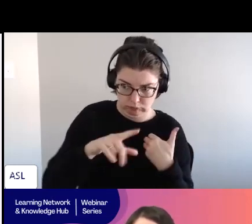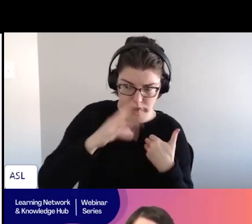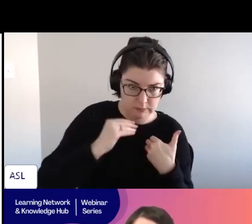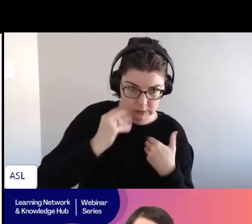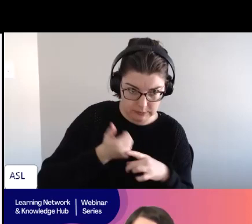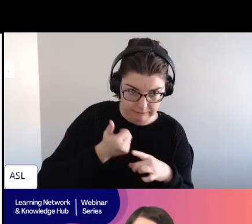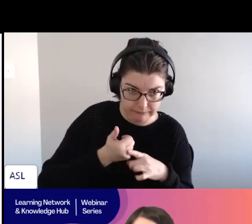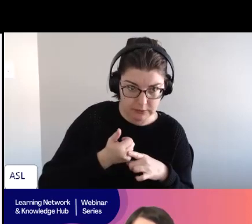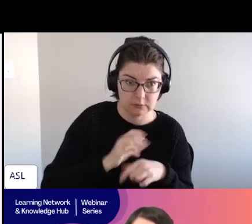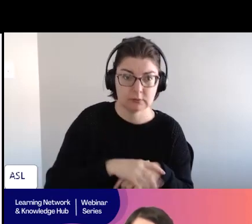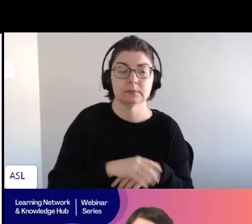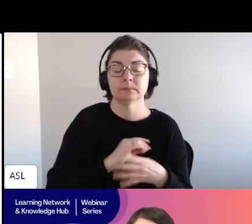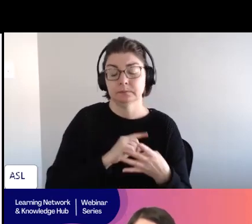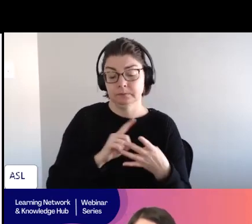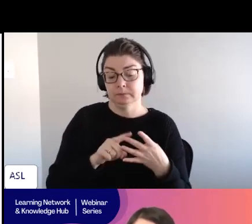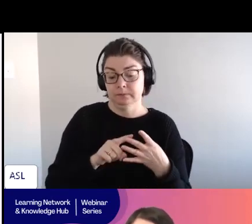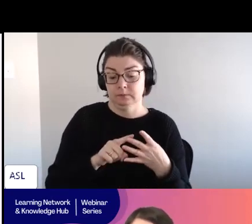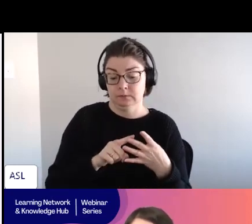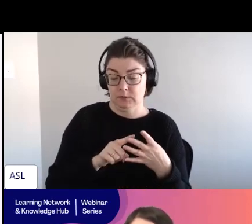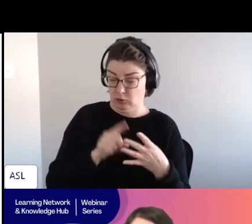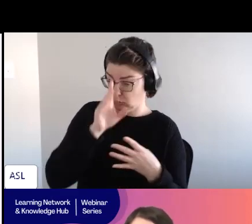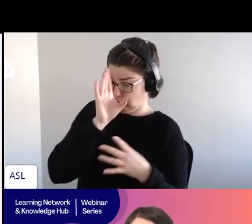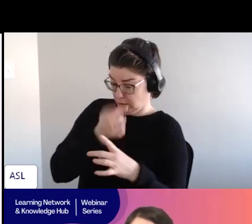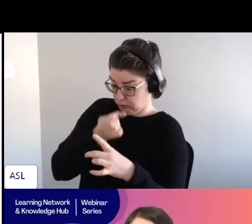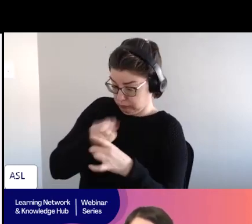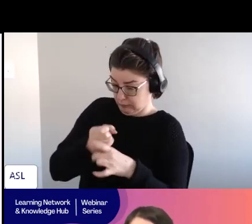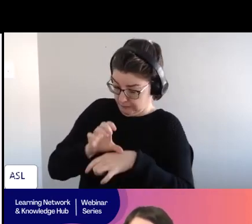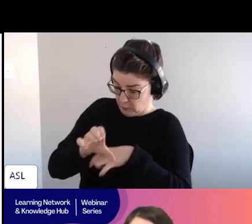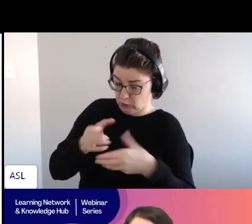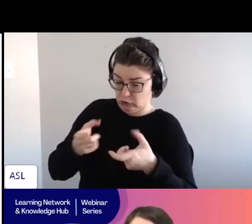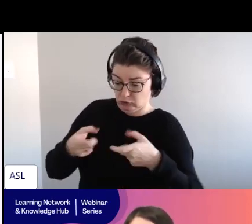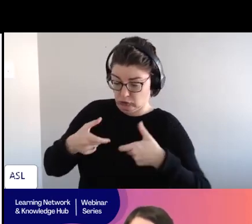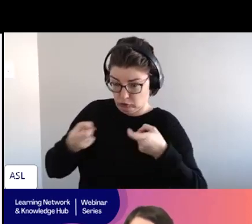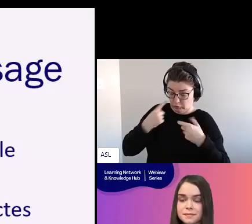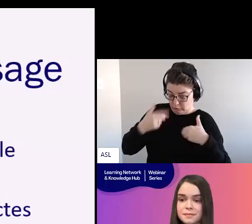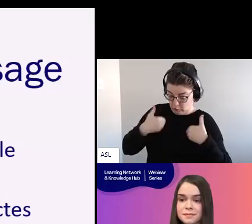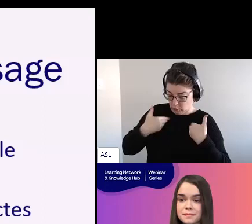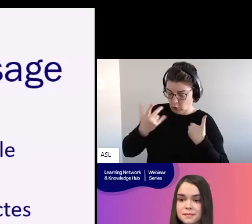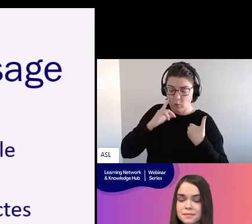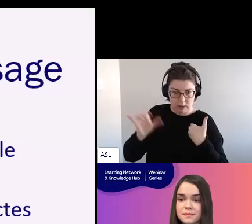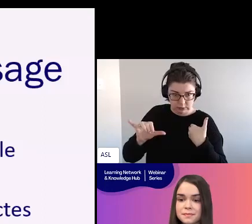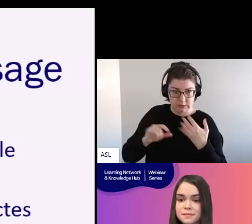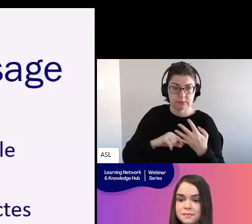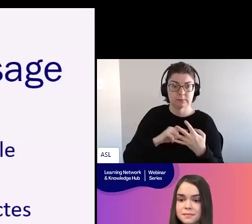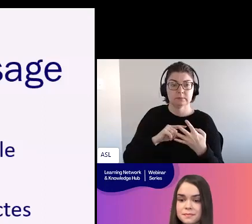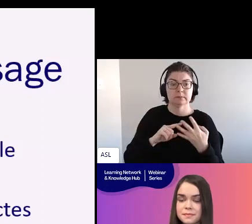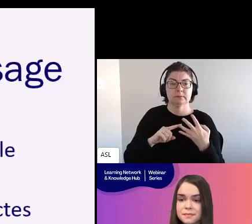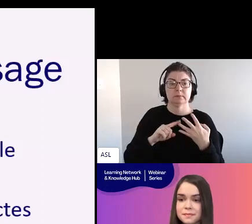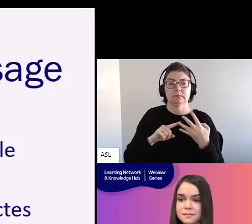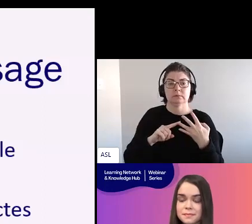et vécues par les jeunes on veut comprendre les répercussions directes du contrôle coercitif sur les jeunes